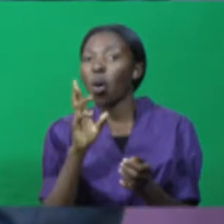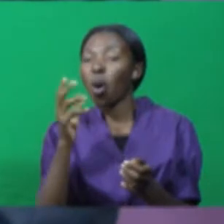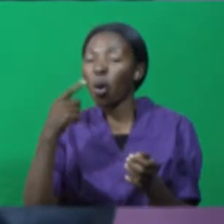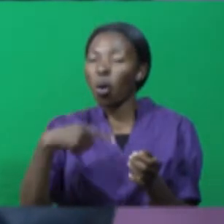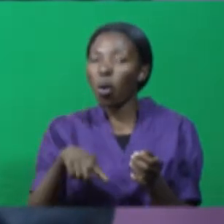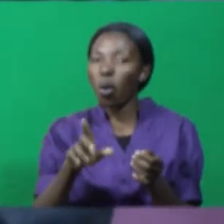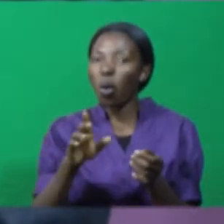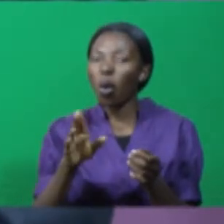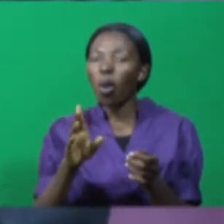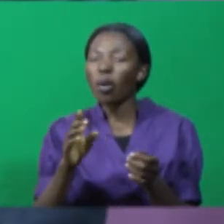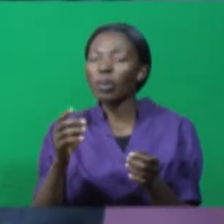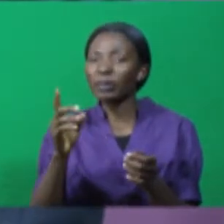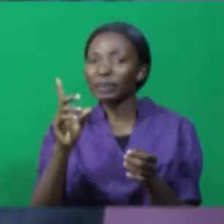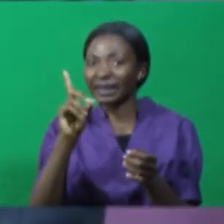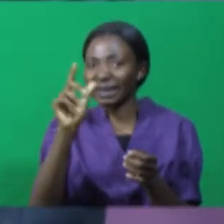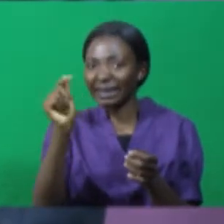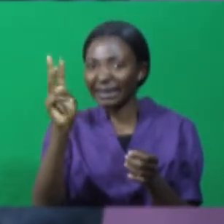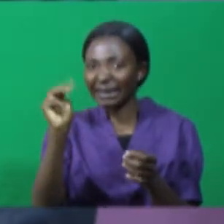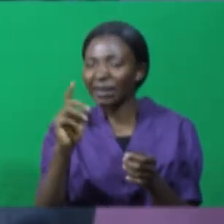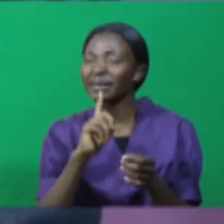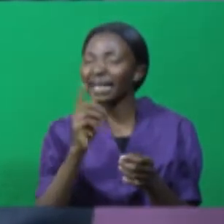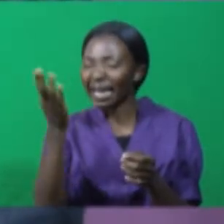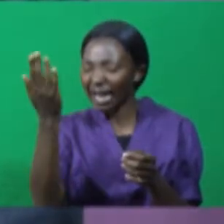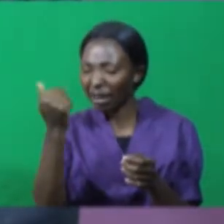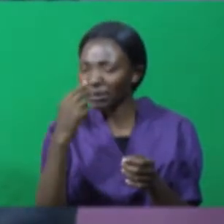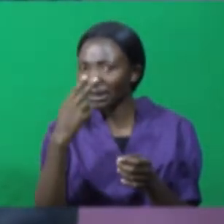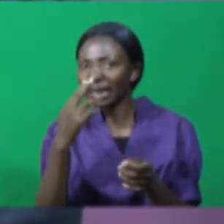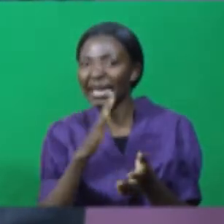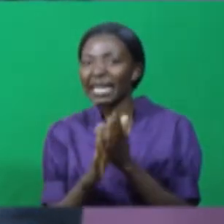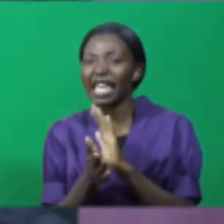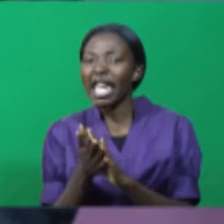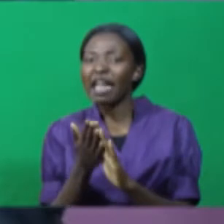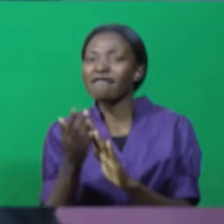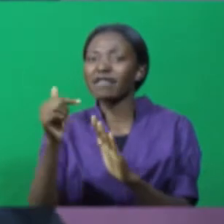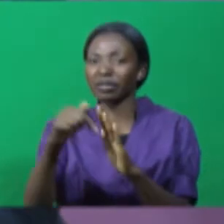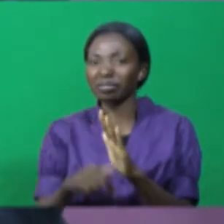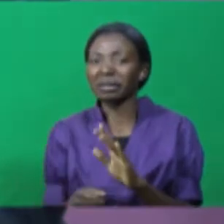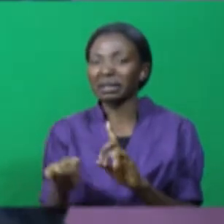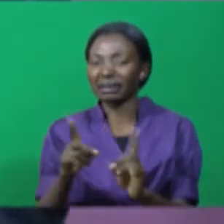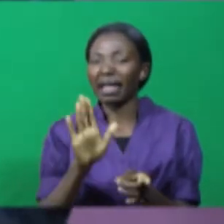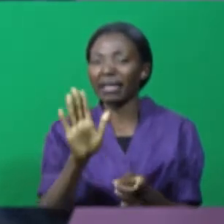kana mutemo. Ndoti uyaimona handinyure. Aiwa vari kuna njodzi. Njodzi.